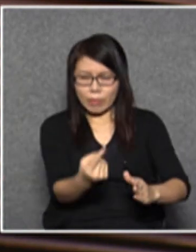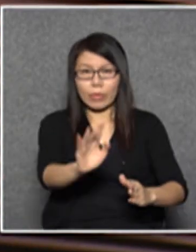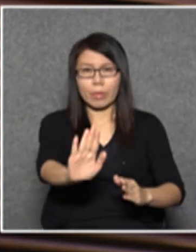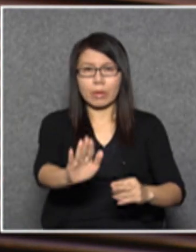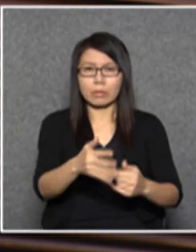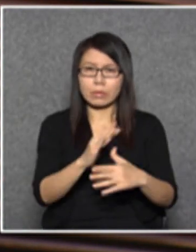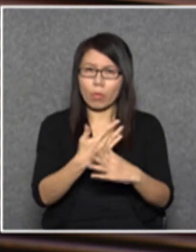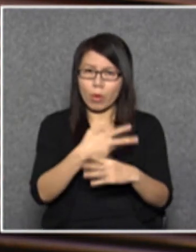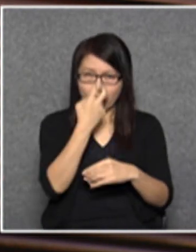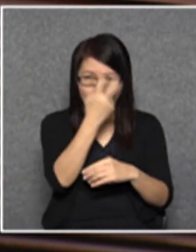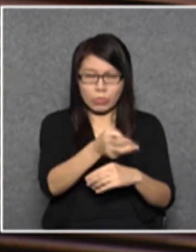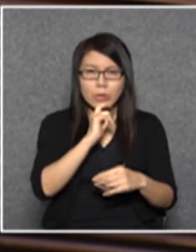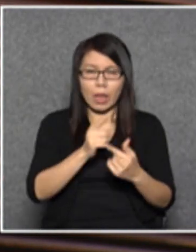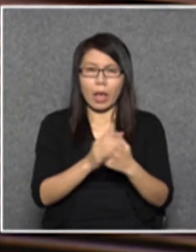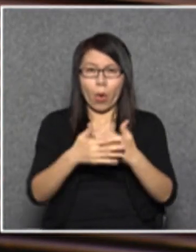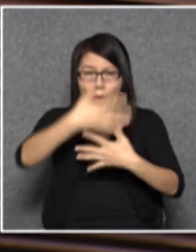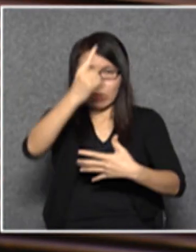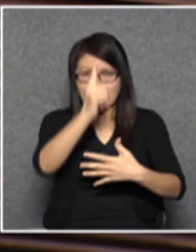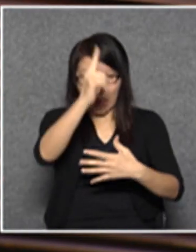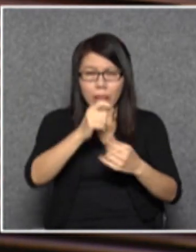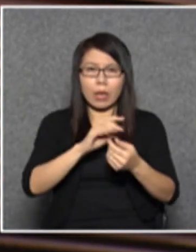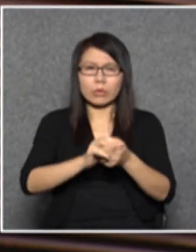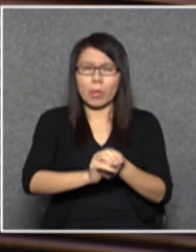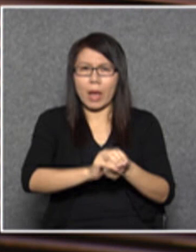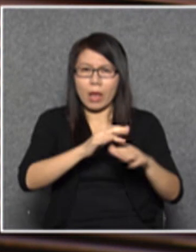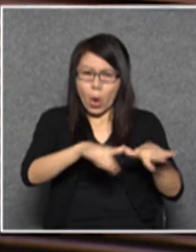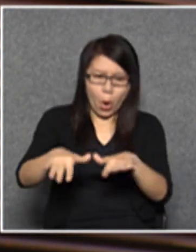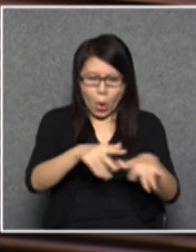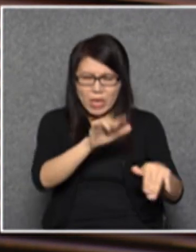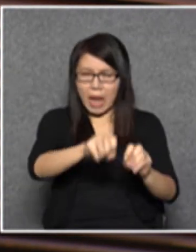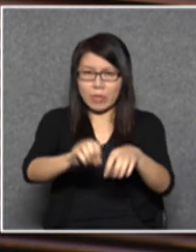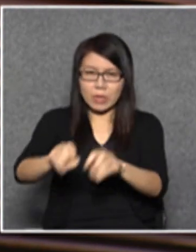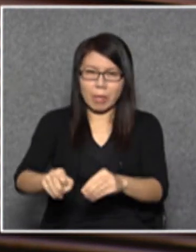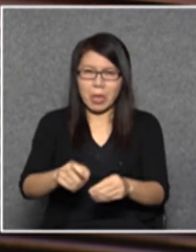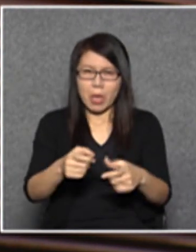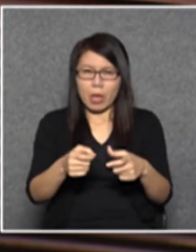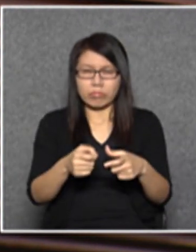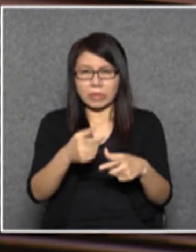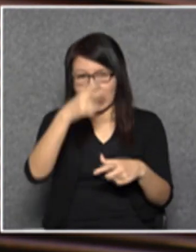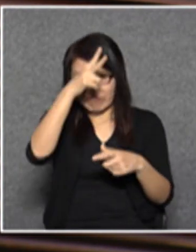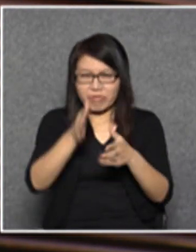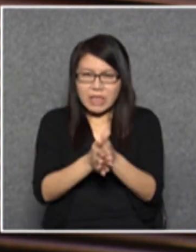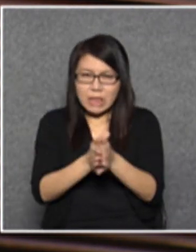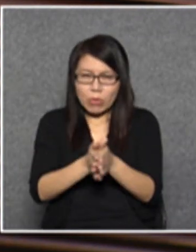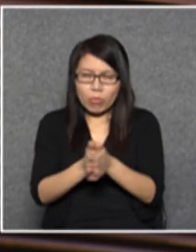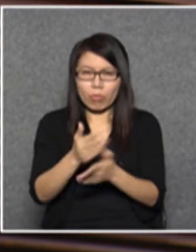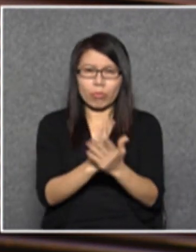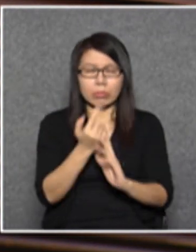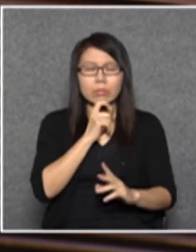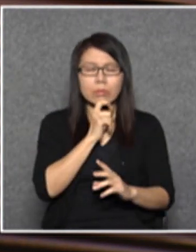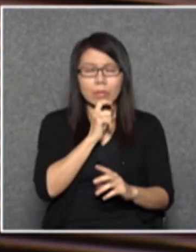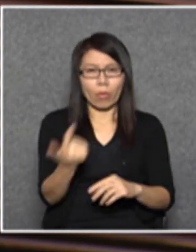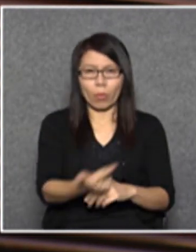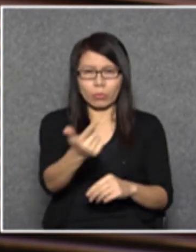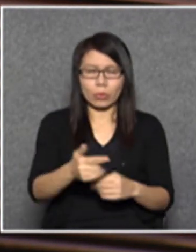察天台啦、海面垃圾啦，以至到公廁啦。其他地方其實都出現呢啲嘅不